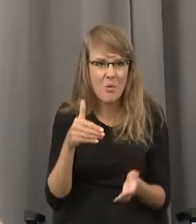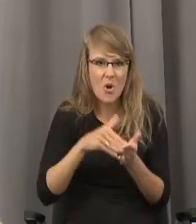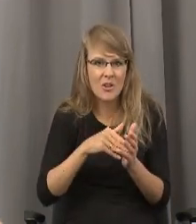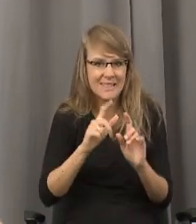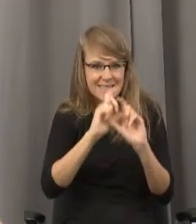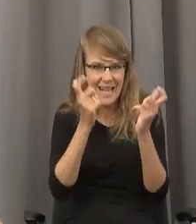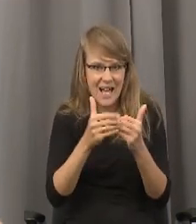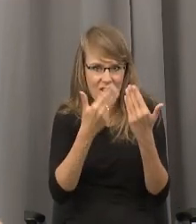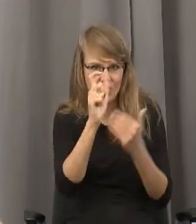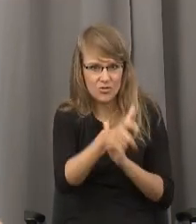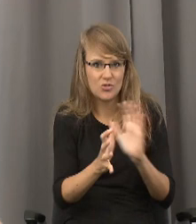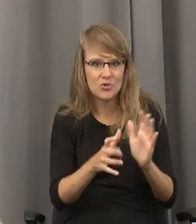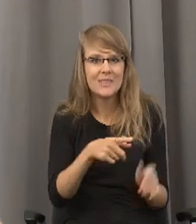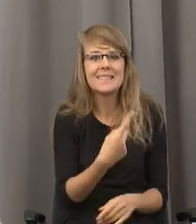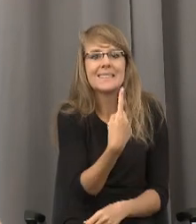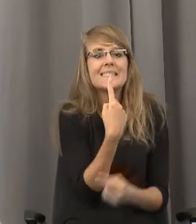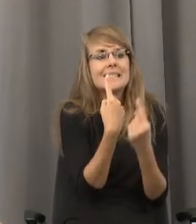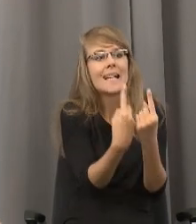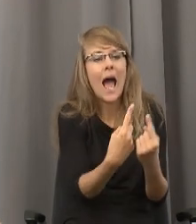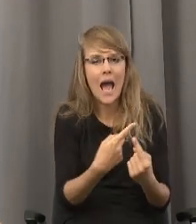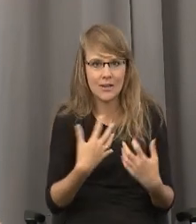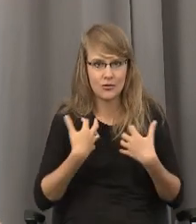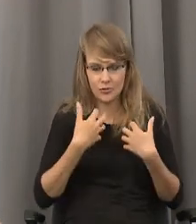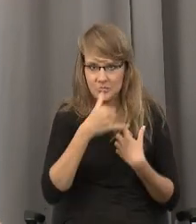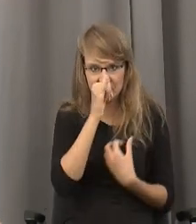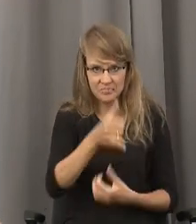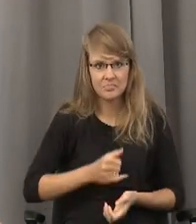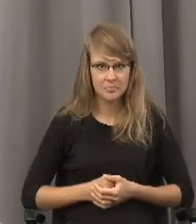bo nie są w stanie samodzielnie w ogóle funkcjonować.